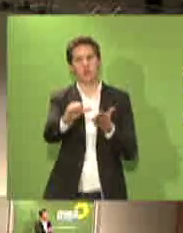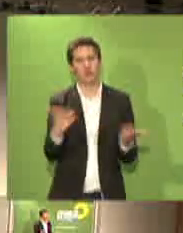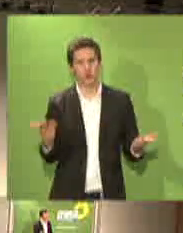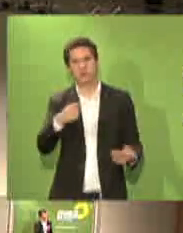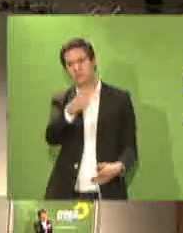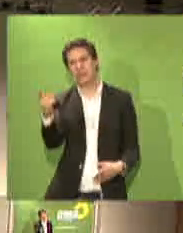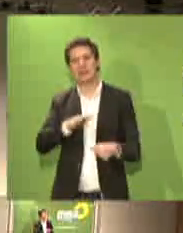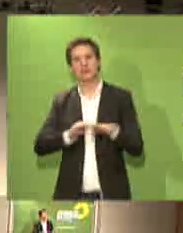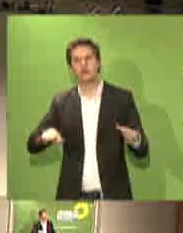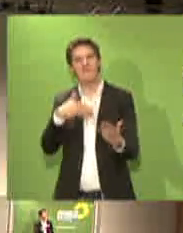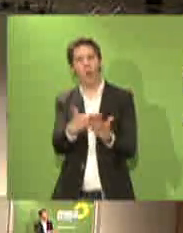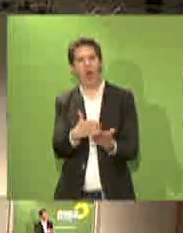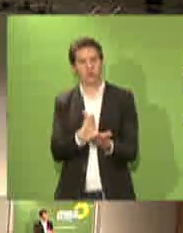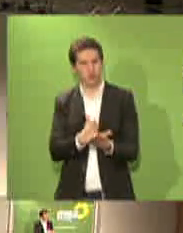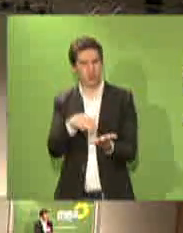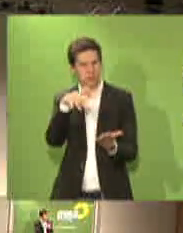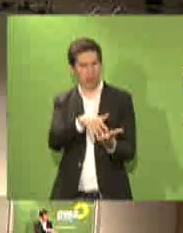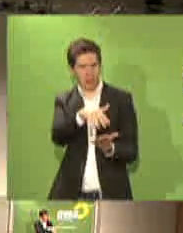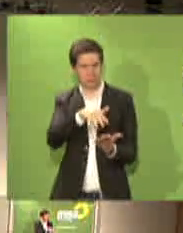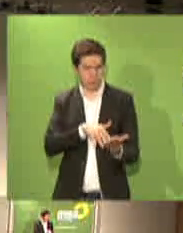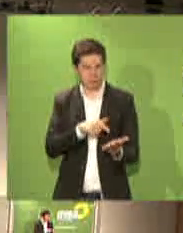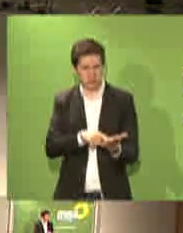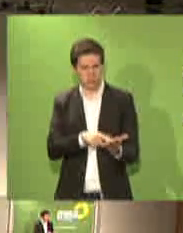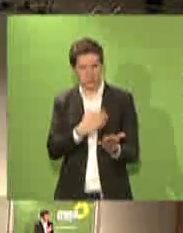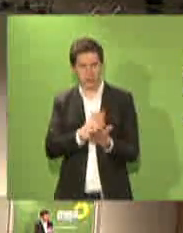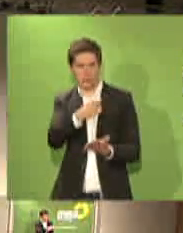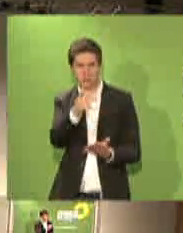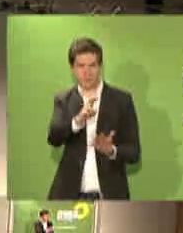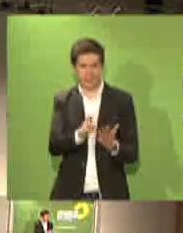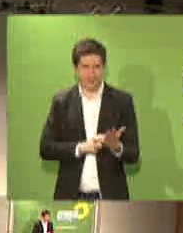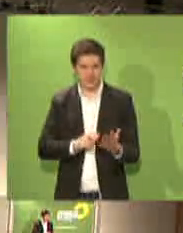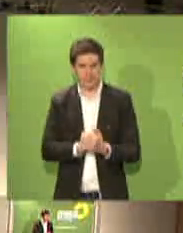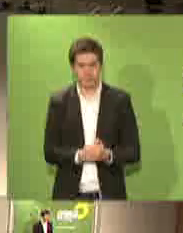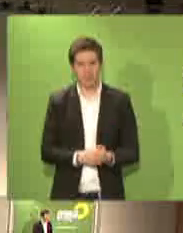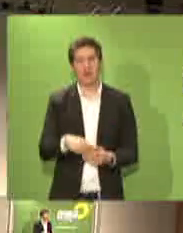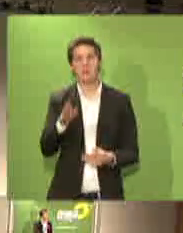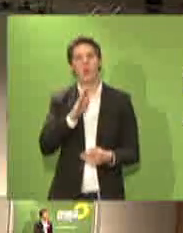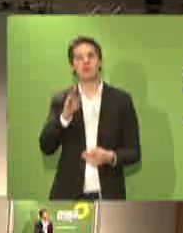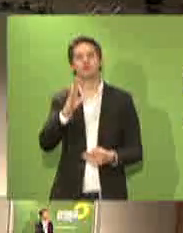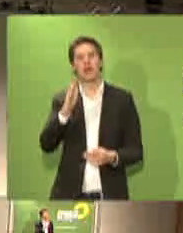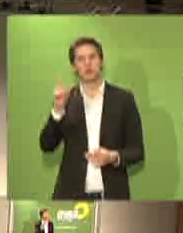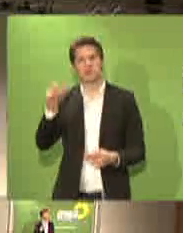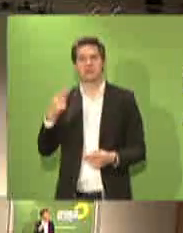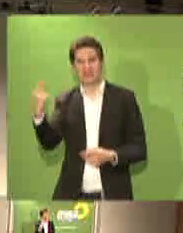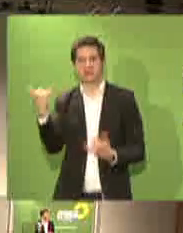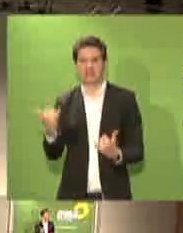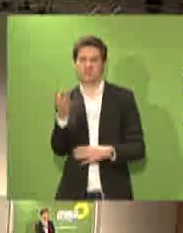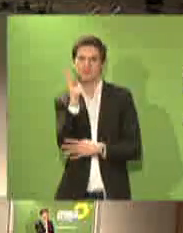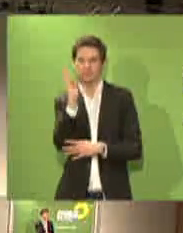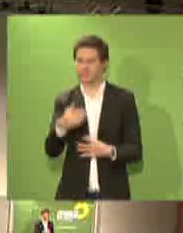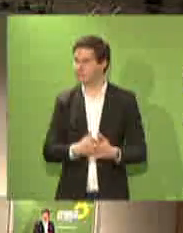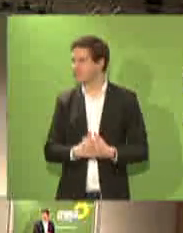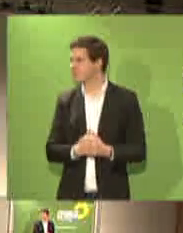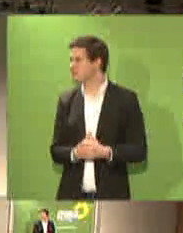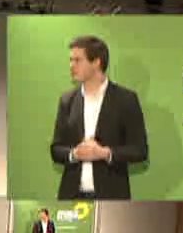nochmal vorgestellt worden und zur Einbringung ist Ulle Schaufs vorgesehen, die ich jetzt auch ans Mikro bitte.